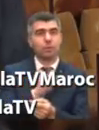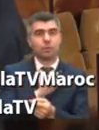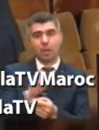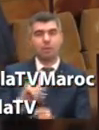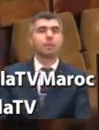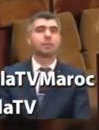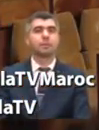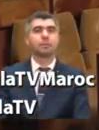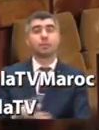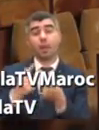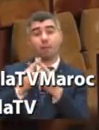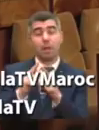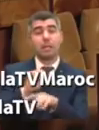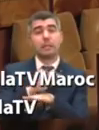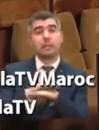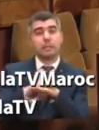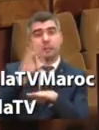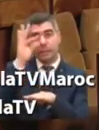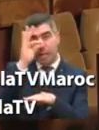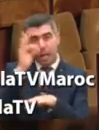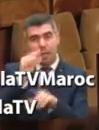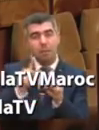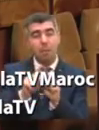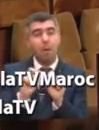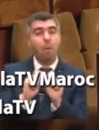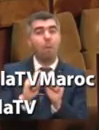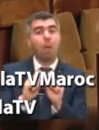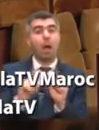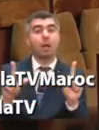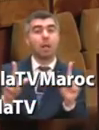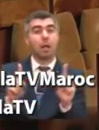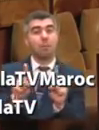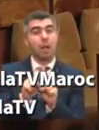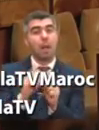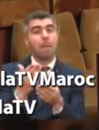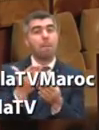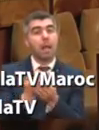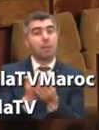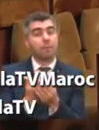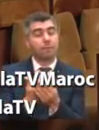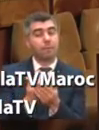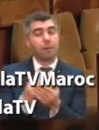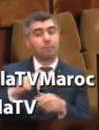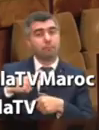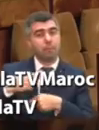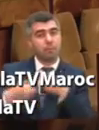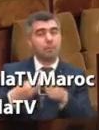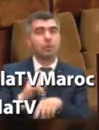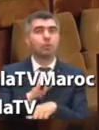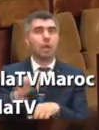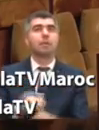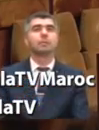وإنما كيحتاج لإرادة سياسية حقيقية واضحة لطي هذا الملف نهائيا. من هنا كنذكركم سيد الوزير بتصريحكم في